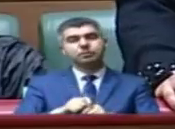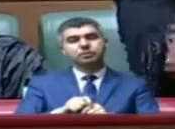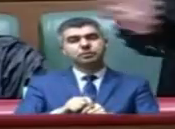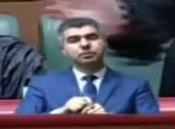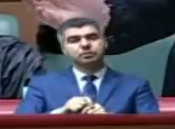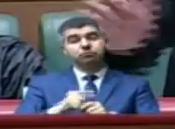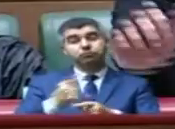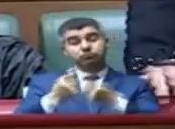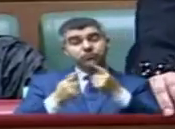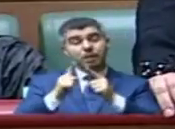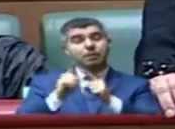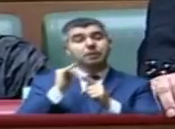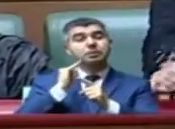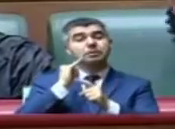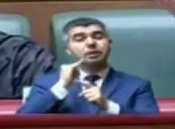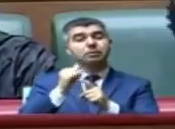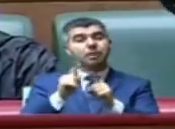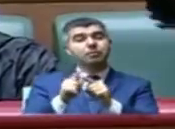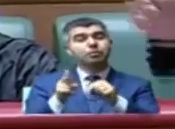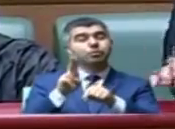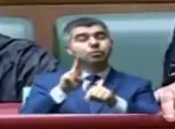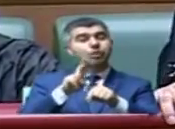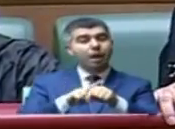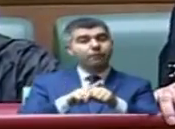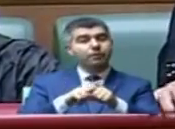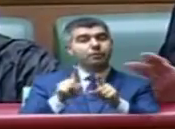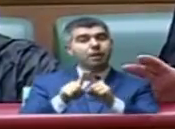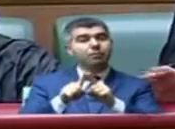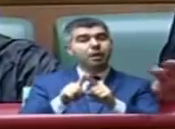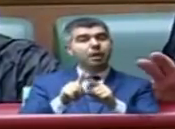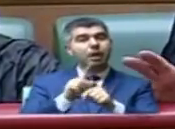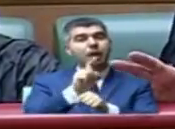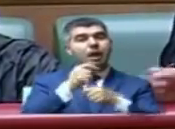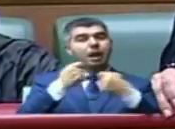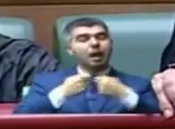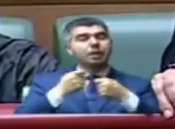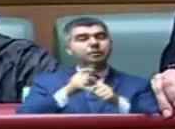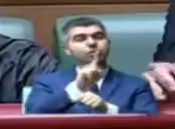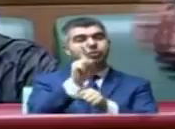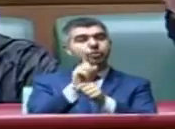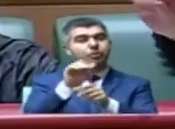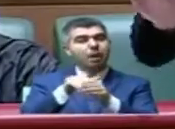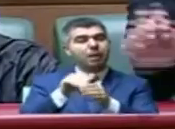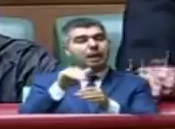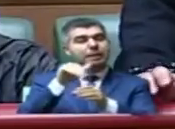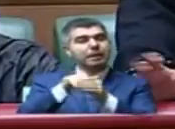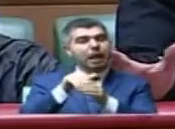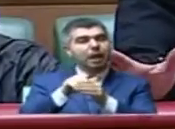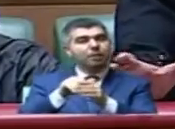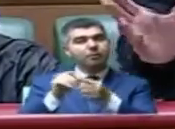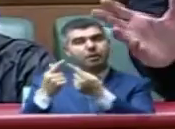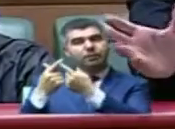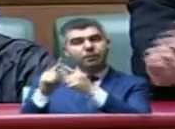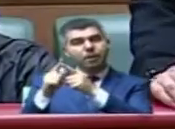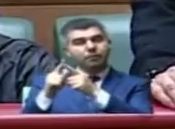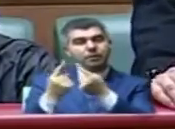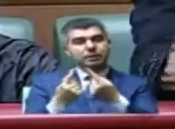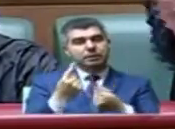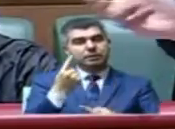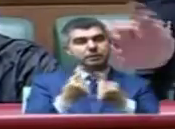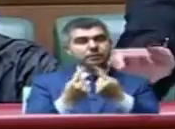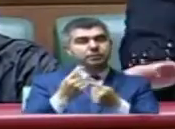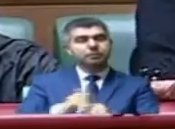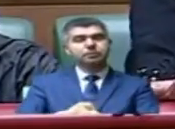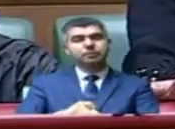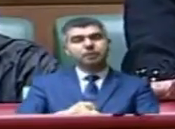استعمال السلطة مستمر السيد الوزير من طرف بعض رؤساء الجماعات والمنتخبين مستغلين مع الأسف